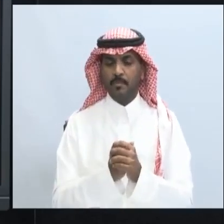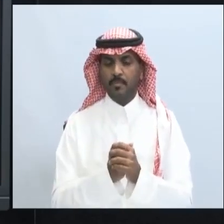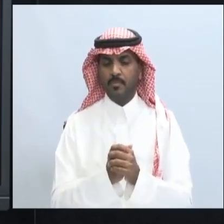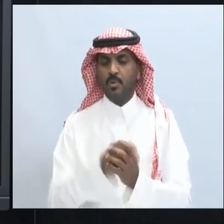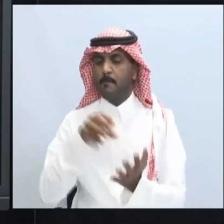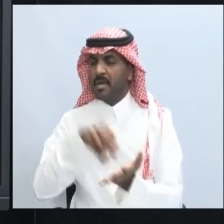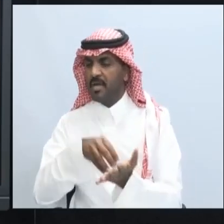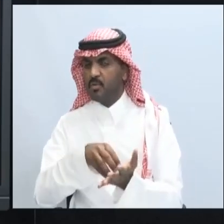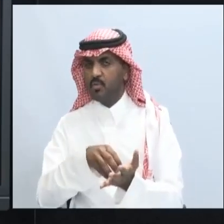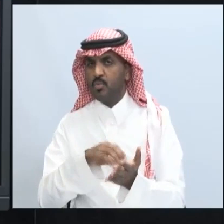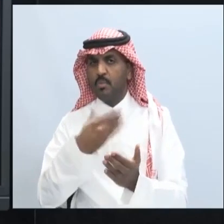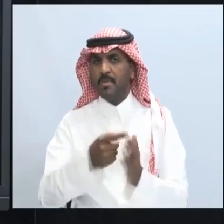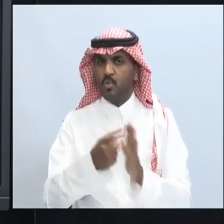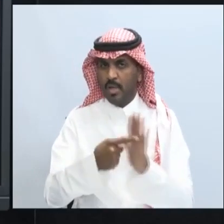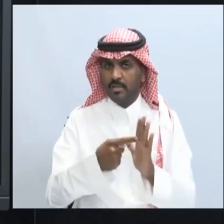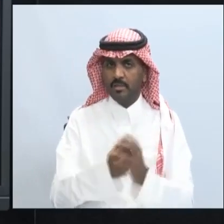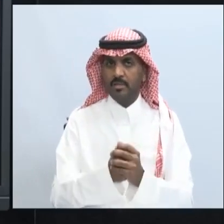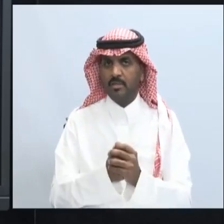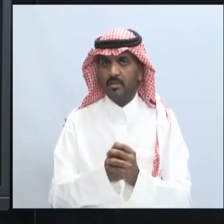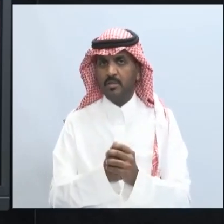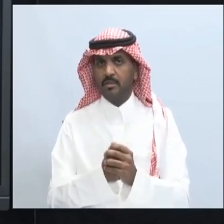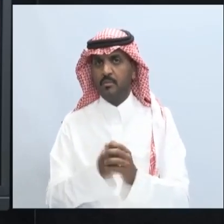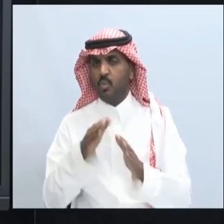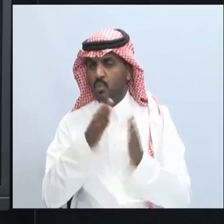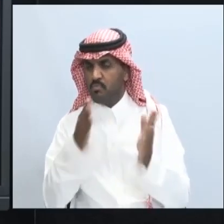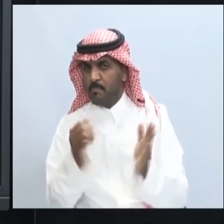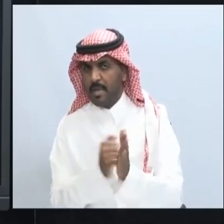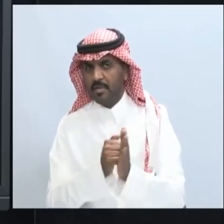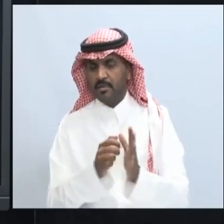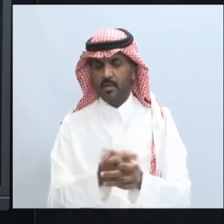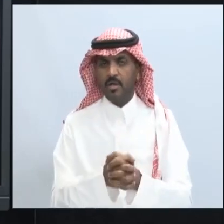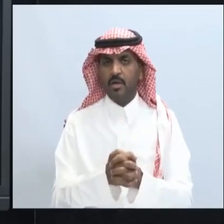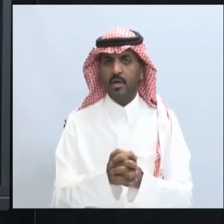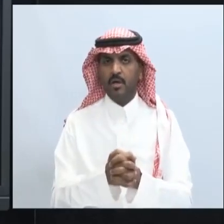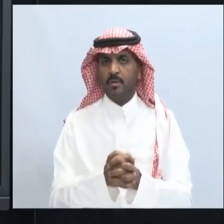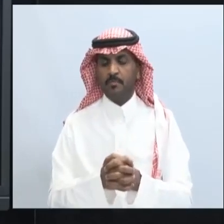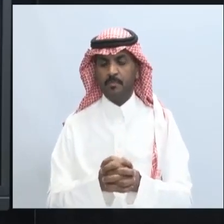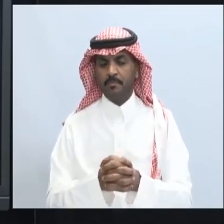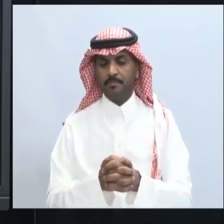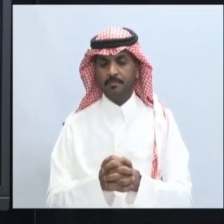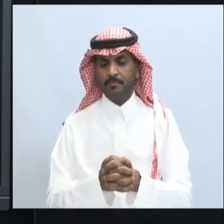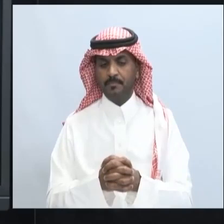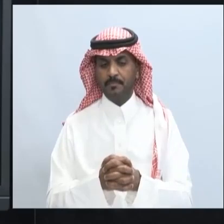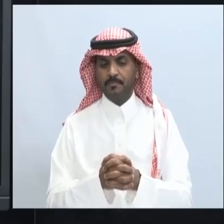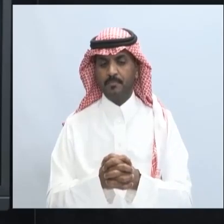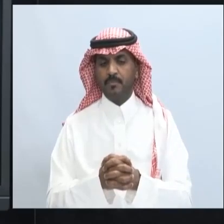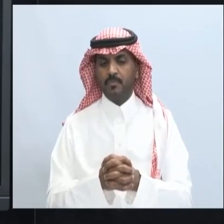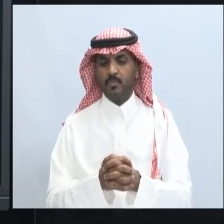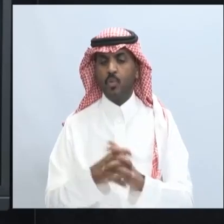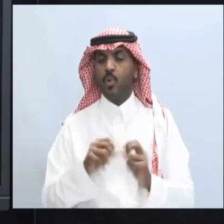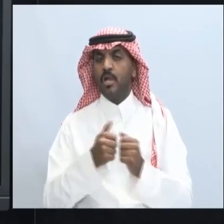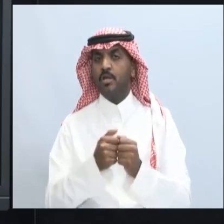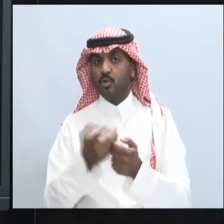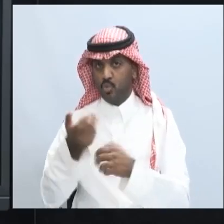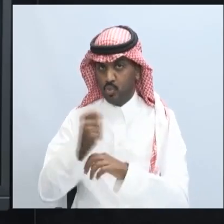الموطن وربما يحدد اذا كانت اماره فيحدد رقم الشقه وغير ذلك ايضا يؤهلك